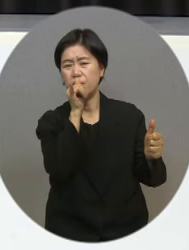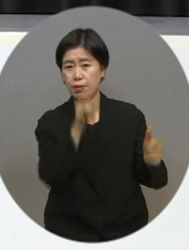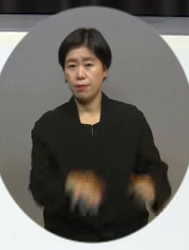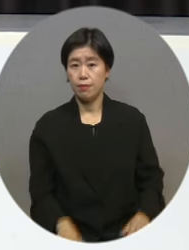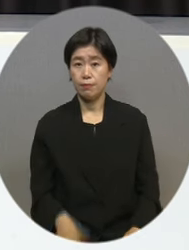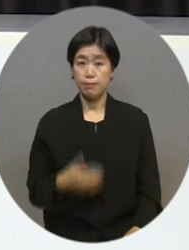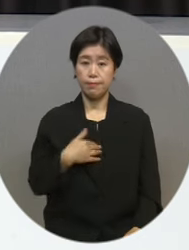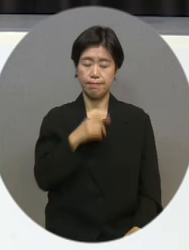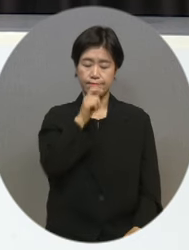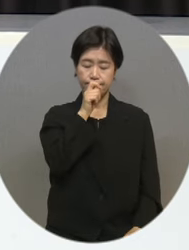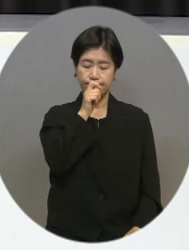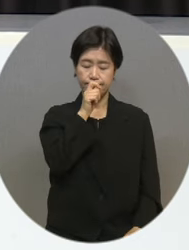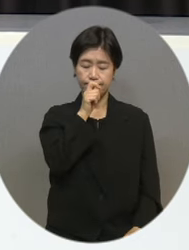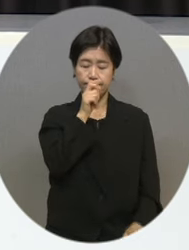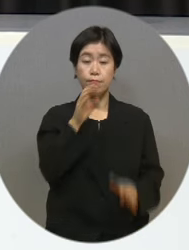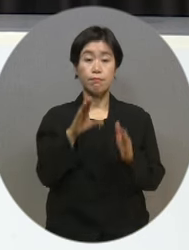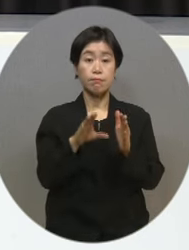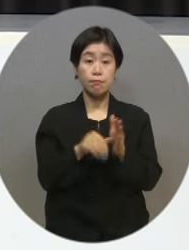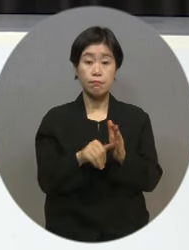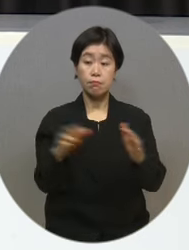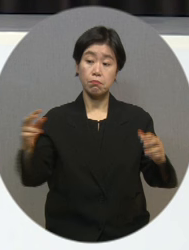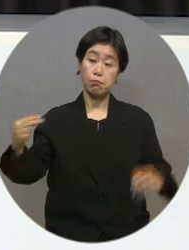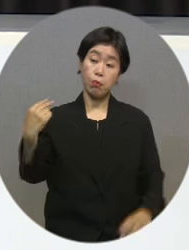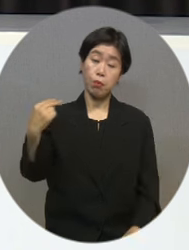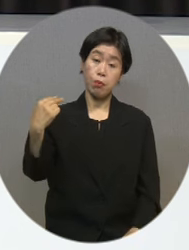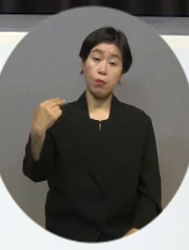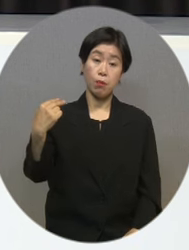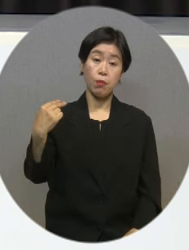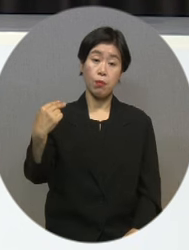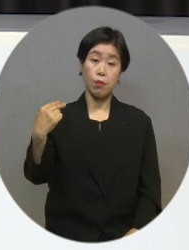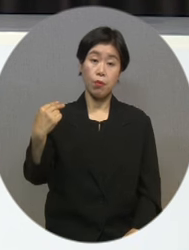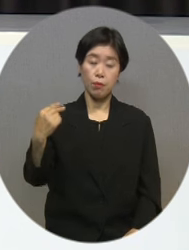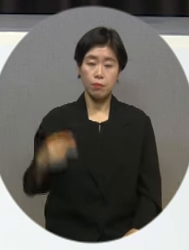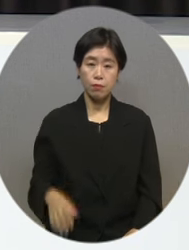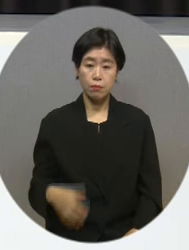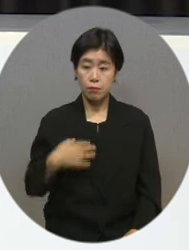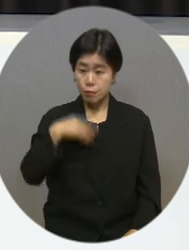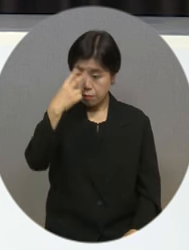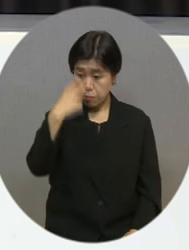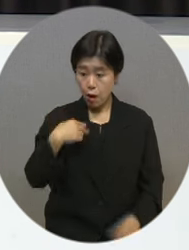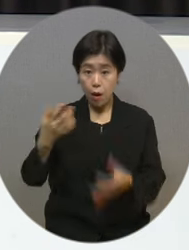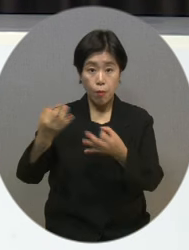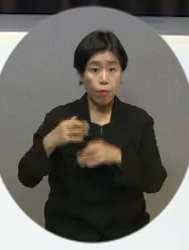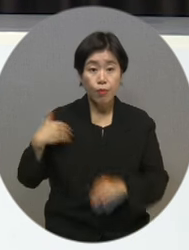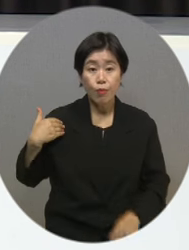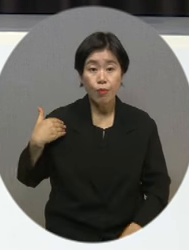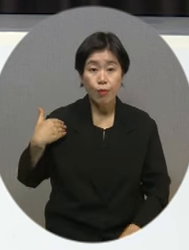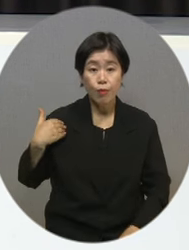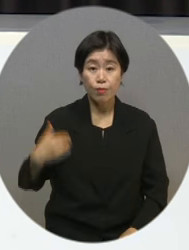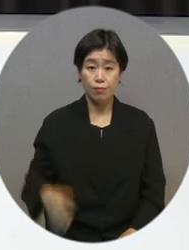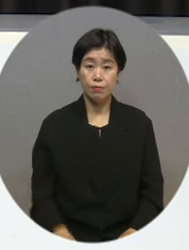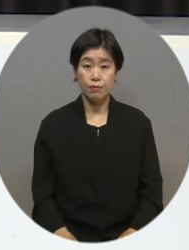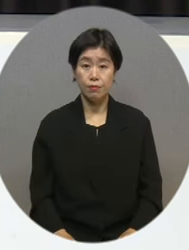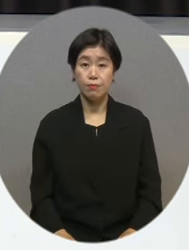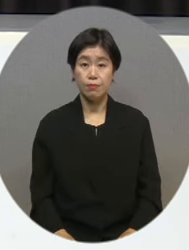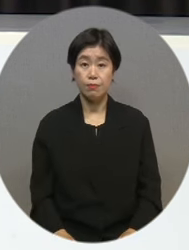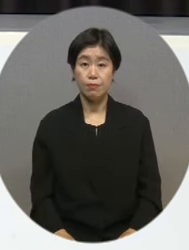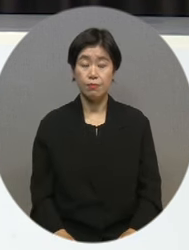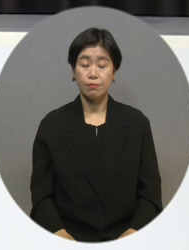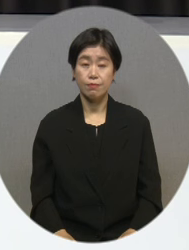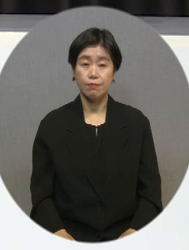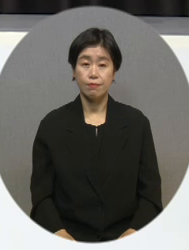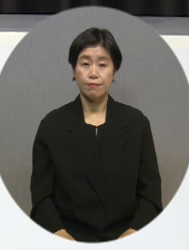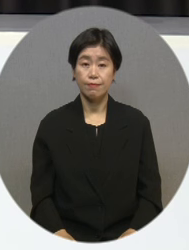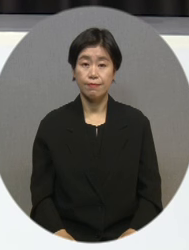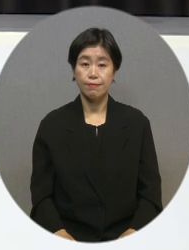네. 것처럼 시각장애인지 모르시는 거예요. 그래서 그러시죠. 그 표현을 잘안 하고 네. 가만히 있거나 뭐 이럴 때도 많이 있었어요.